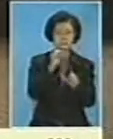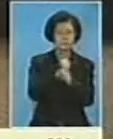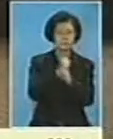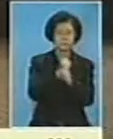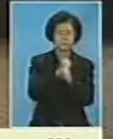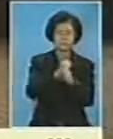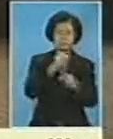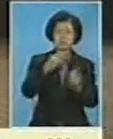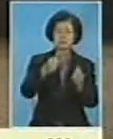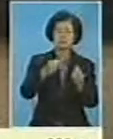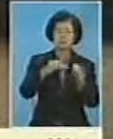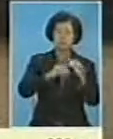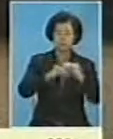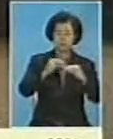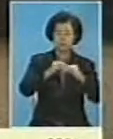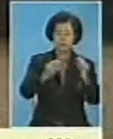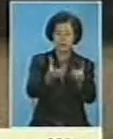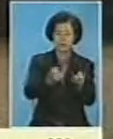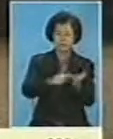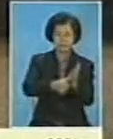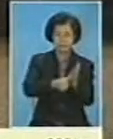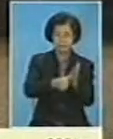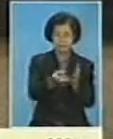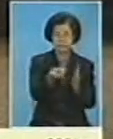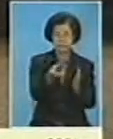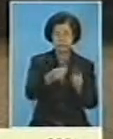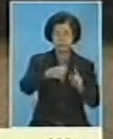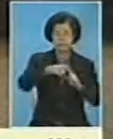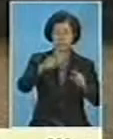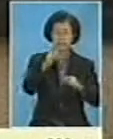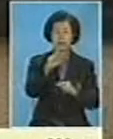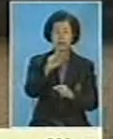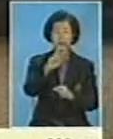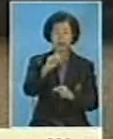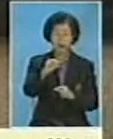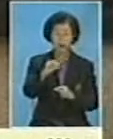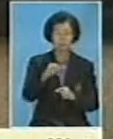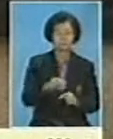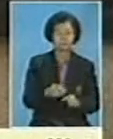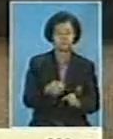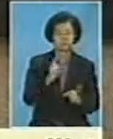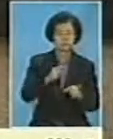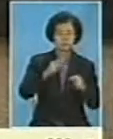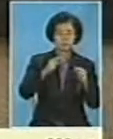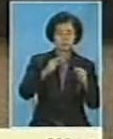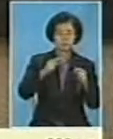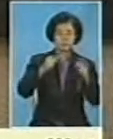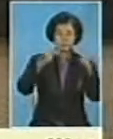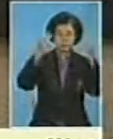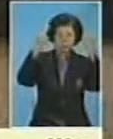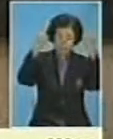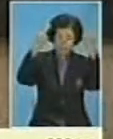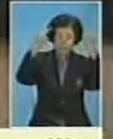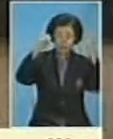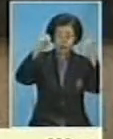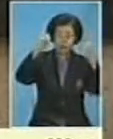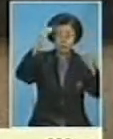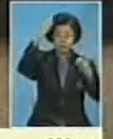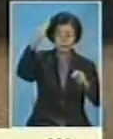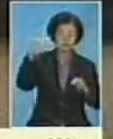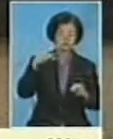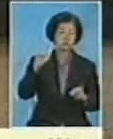จำนำข้าวจากคณะรัฐมนตรีโดยเฉพาะอย่างยิ่งนางสาวยิ่งลักษณ์ชินวัตรนายกรัฐม